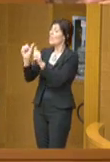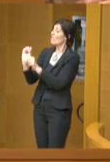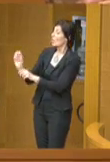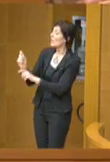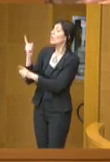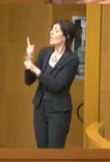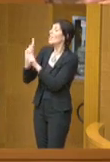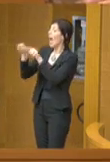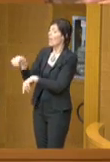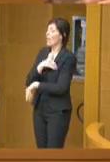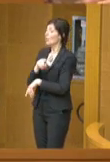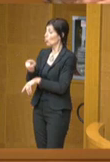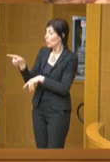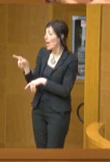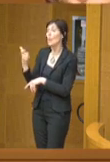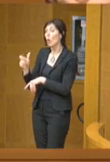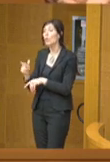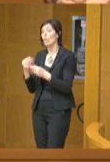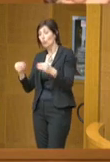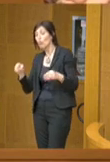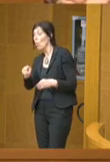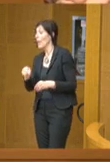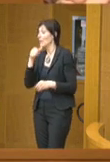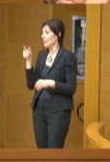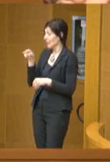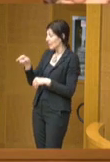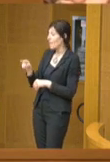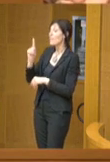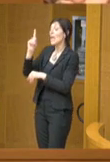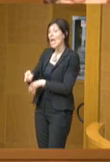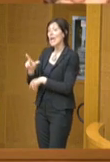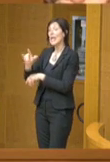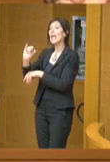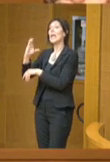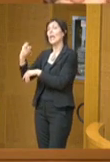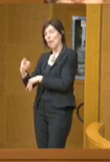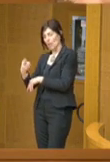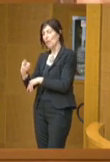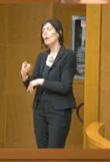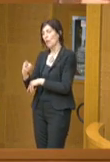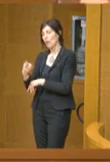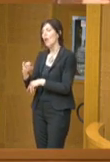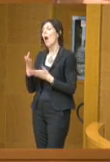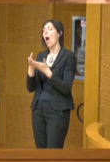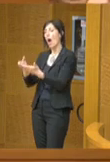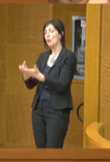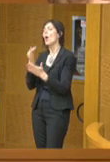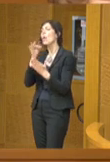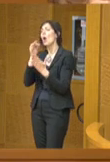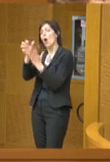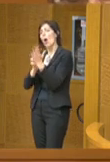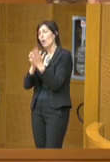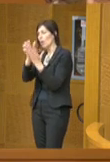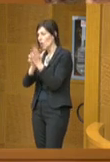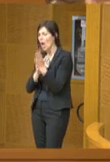utilizzare. Due cose ancora. Il GLIC ha contribuito alla redazione del Global